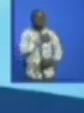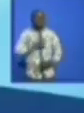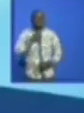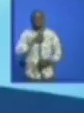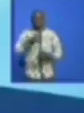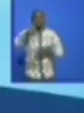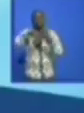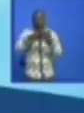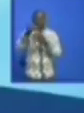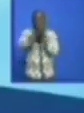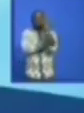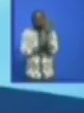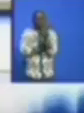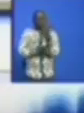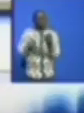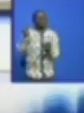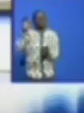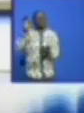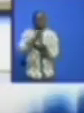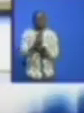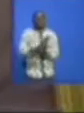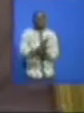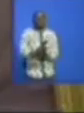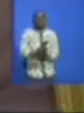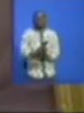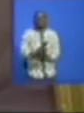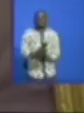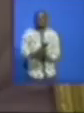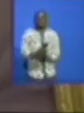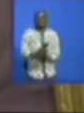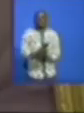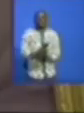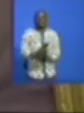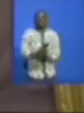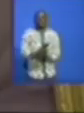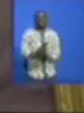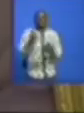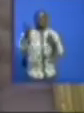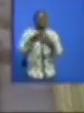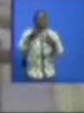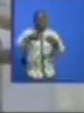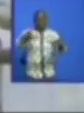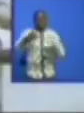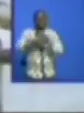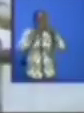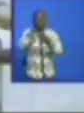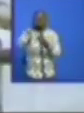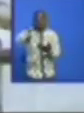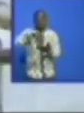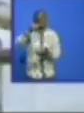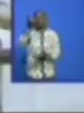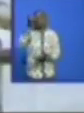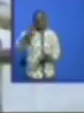les disparus de 2017 avec Abdelaziz Aguibou. Au premier lieu de l'année 2017, aucun signe ne